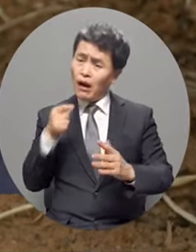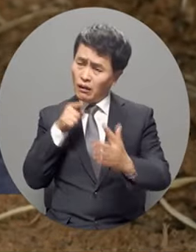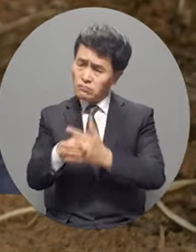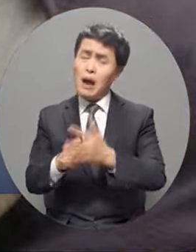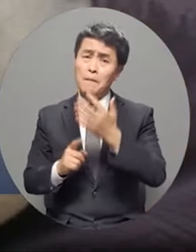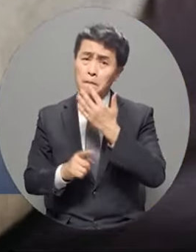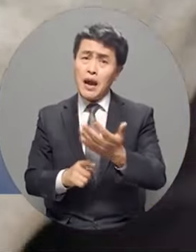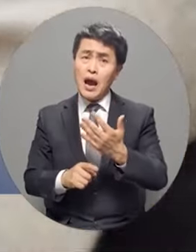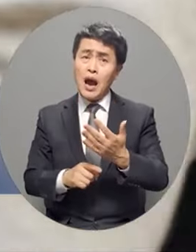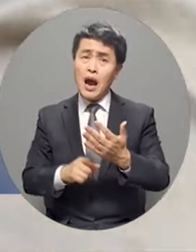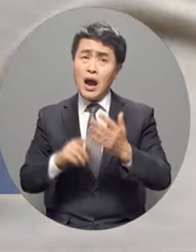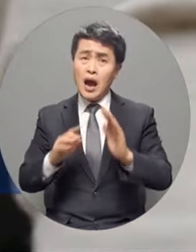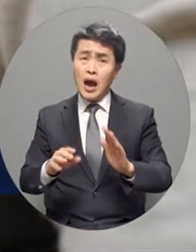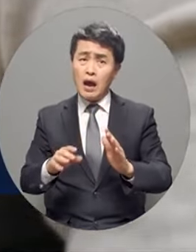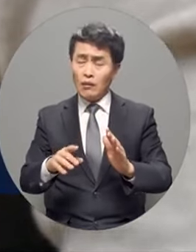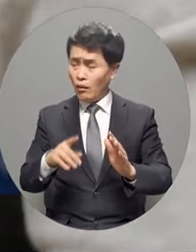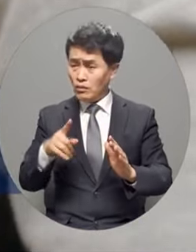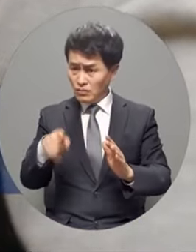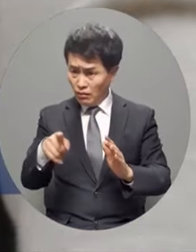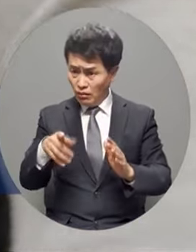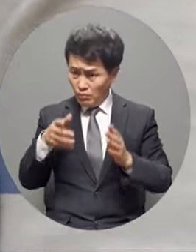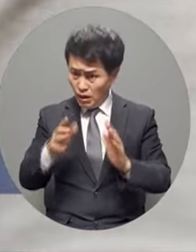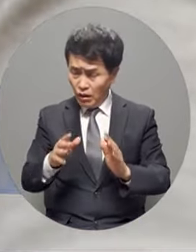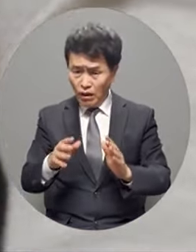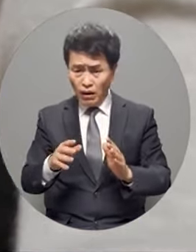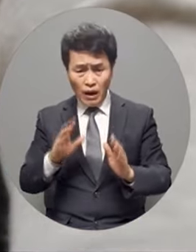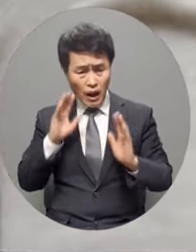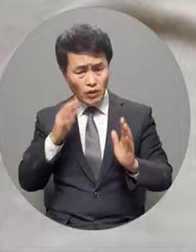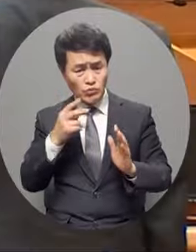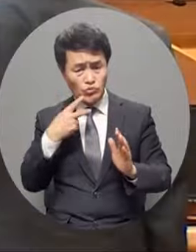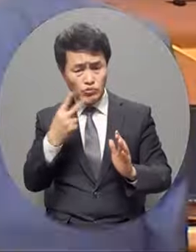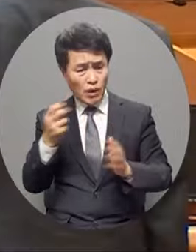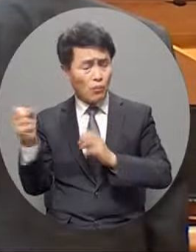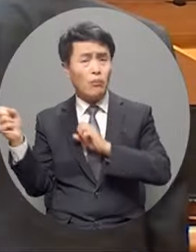갑니다이 생한 사람은 우리 동생 두 살 때 버리고